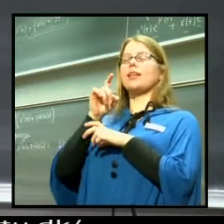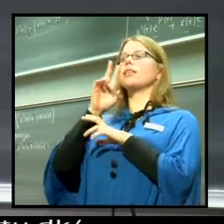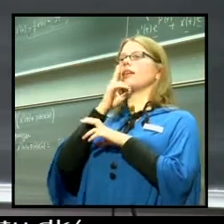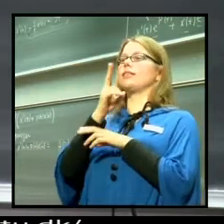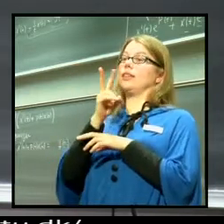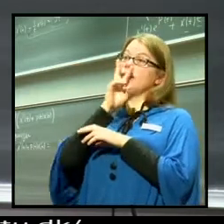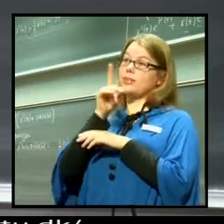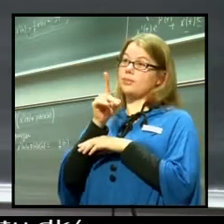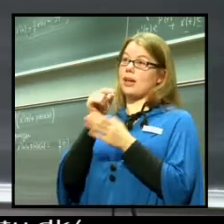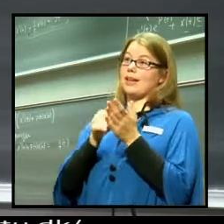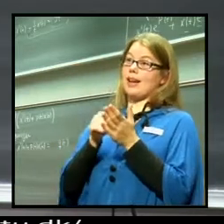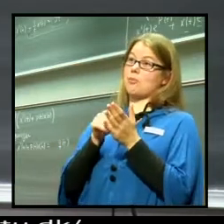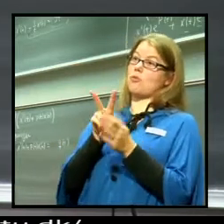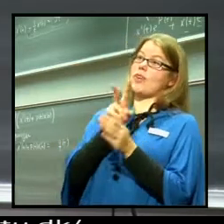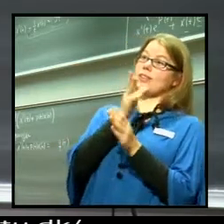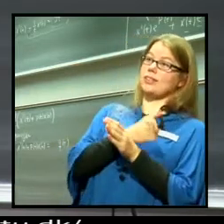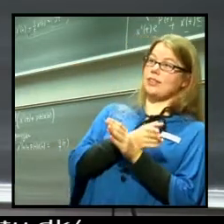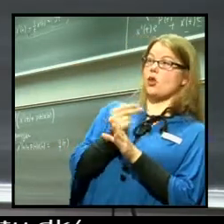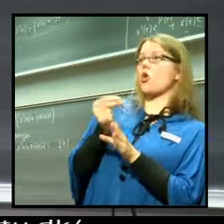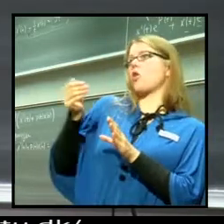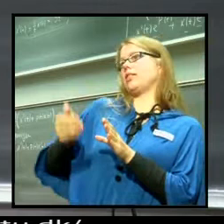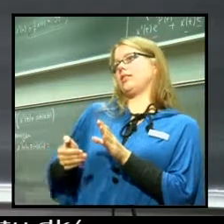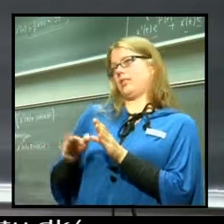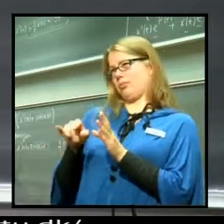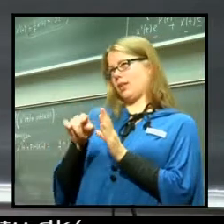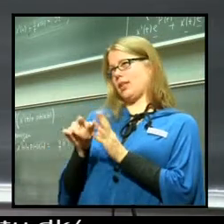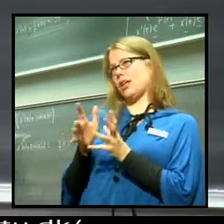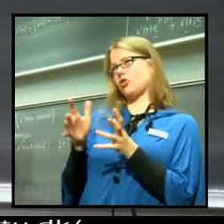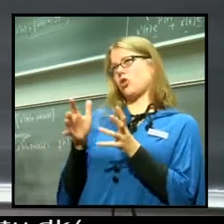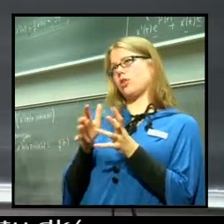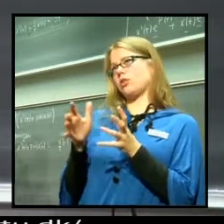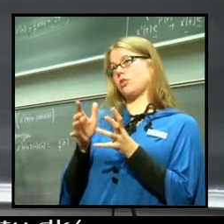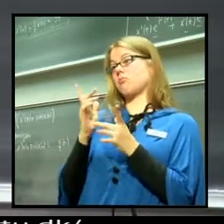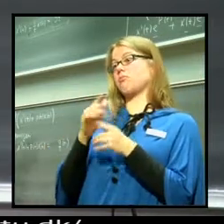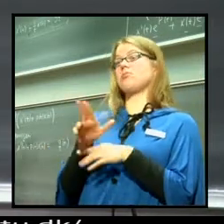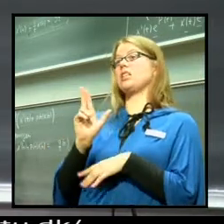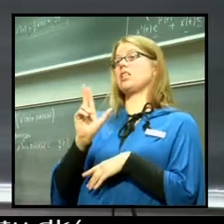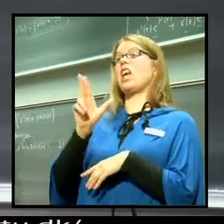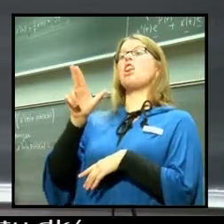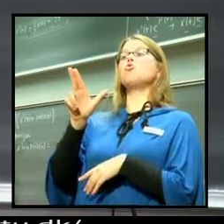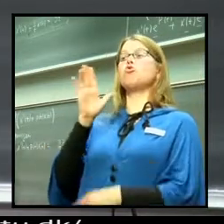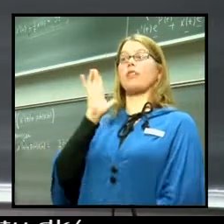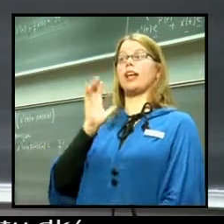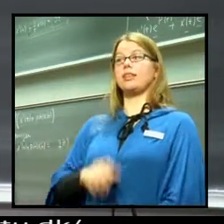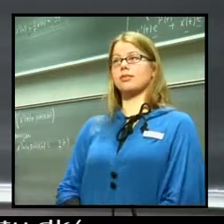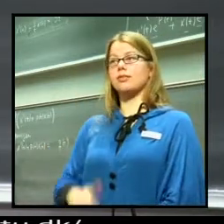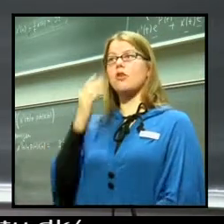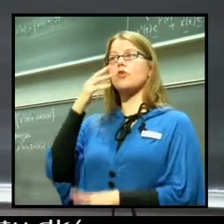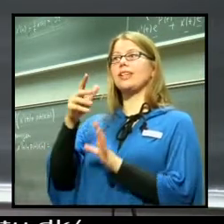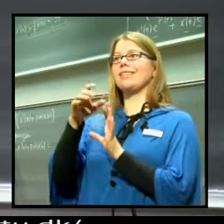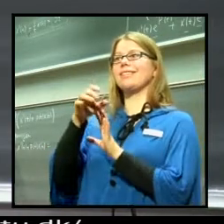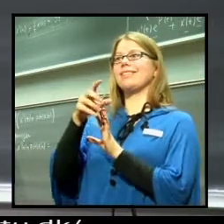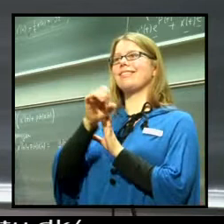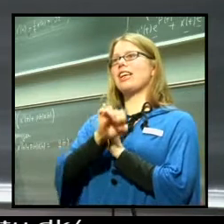side og højre side af ligningen med den der størrelse. Læg mærke til, at det er helt ufarligt, fordi en eksponentialfunktion